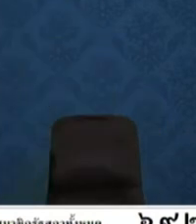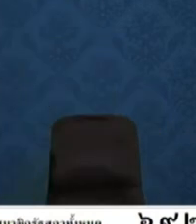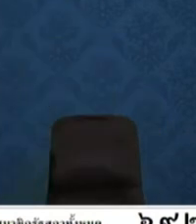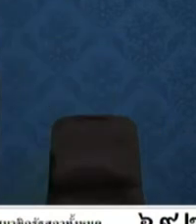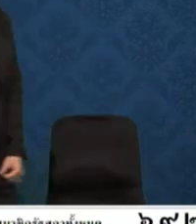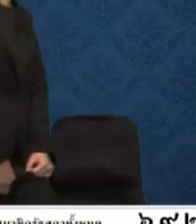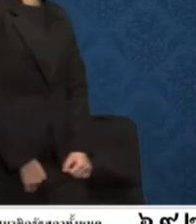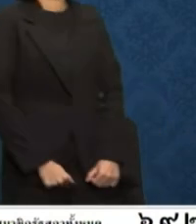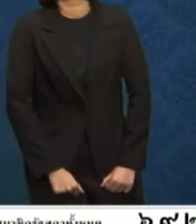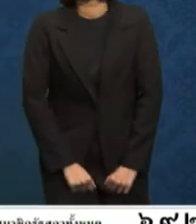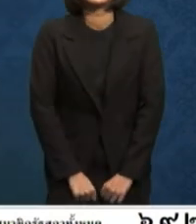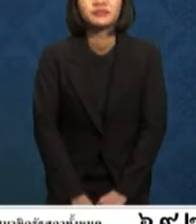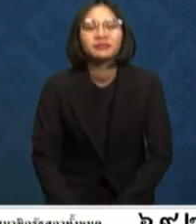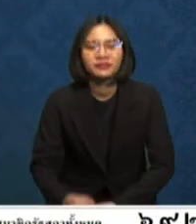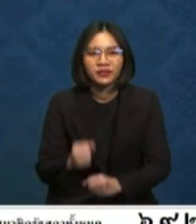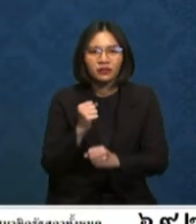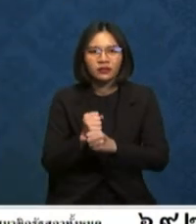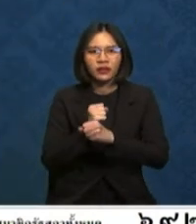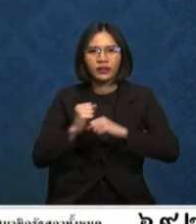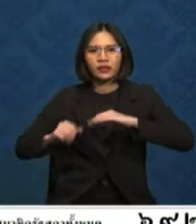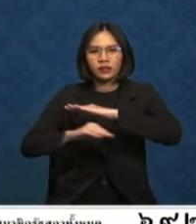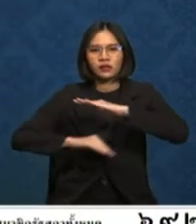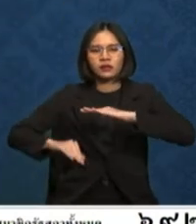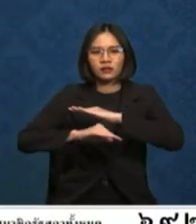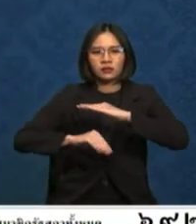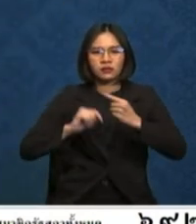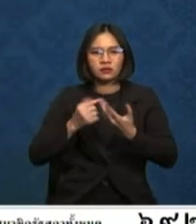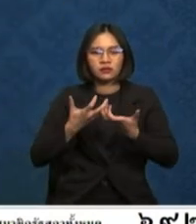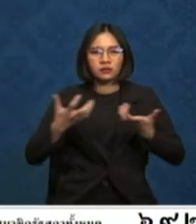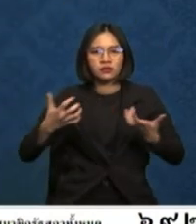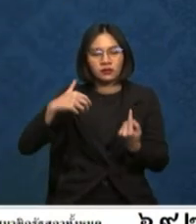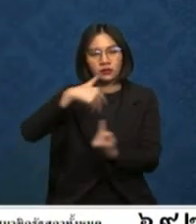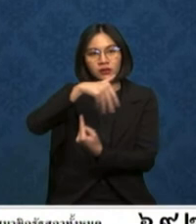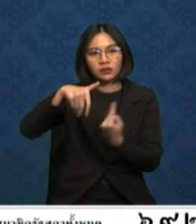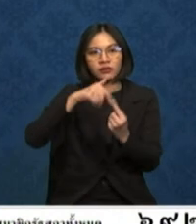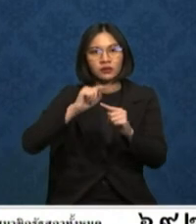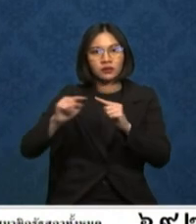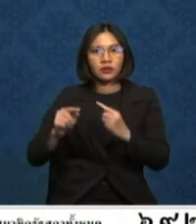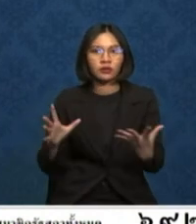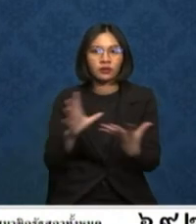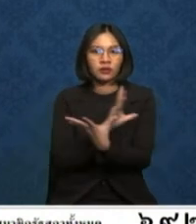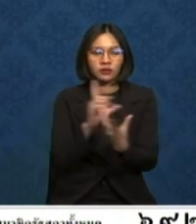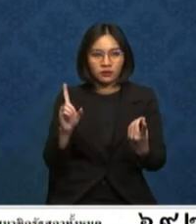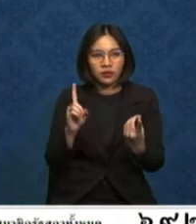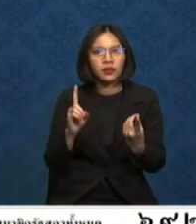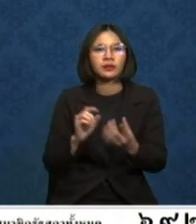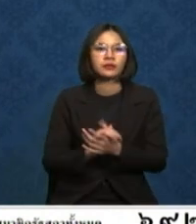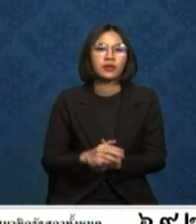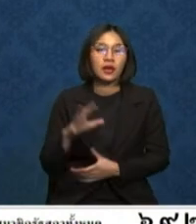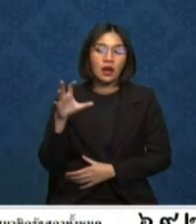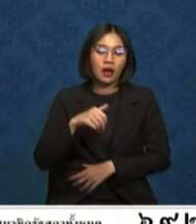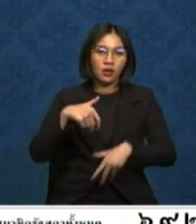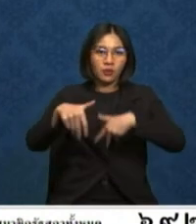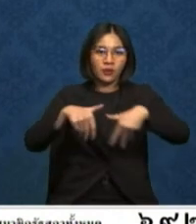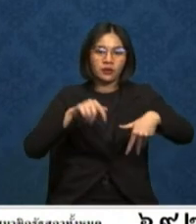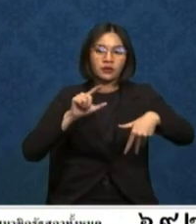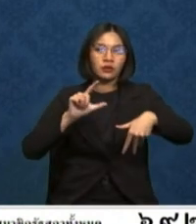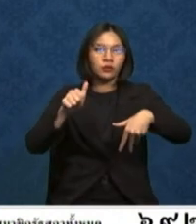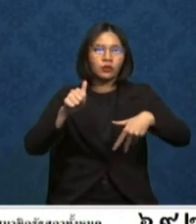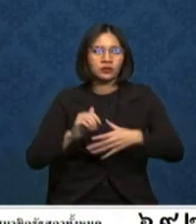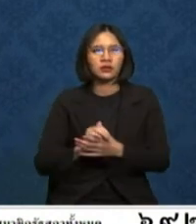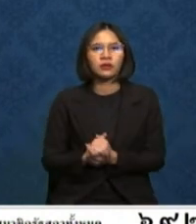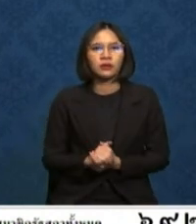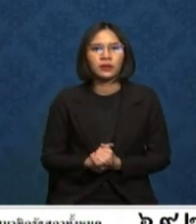ต้องทำบนพื้นฐานของทรัพยากรท่านต้องทำบนฐานวัฒนธรรมและเอาประชาชนเป็นที่